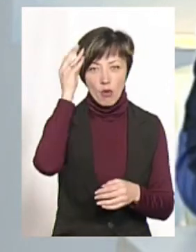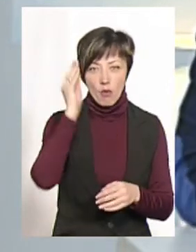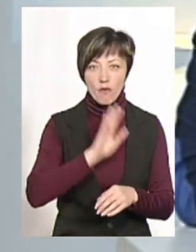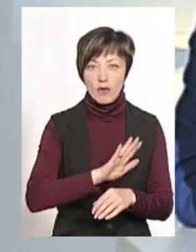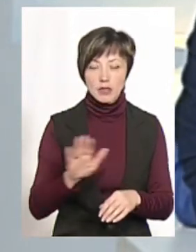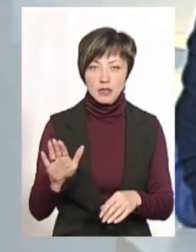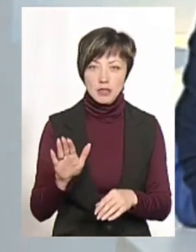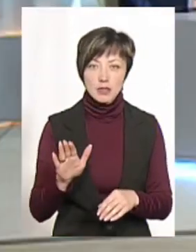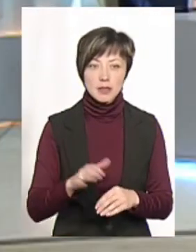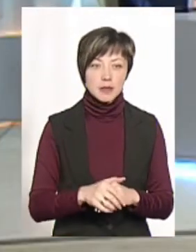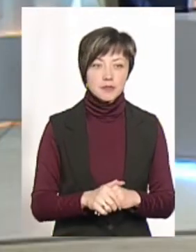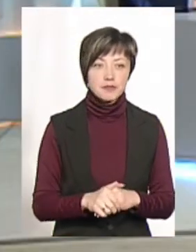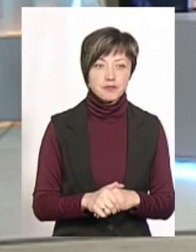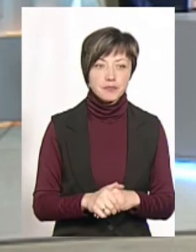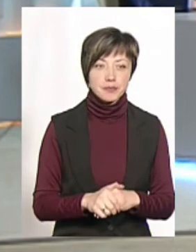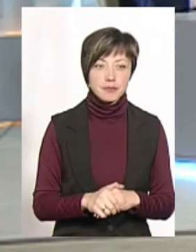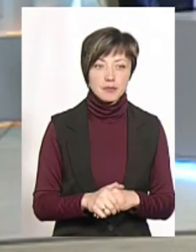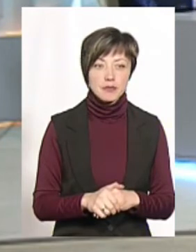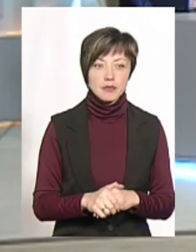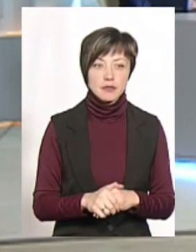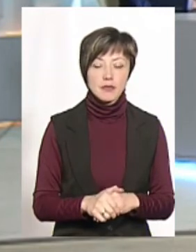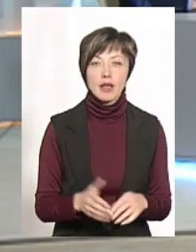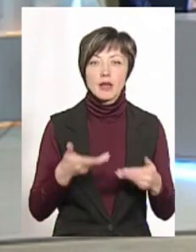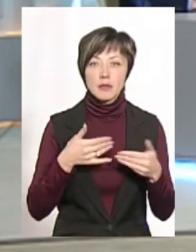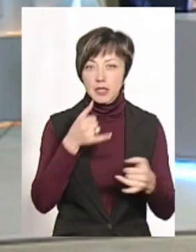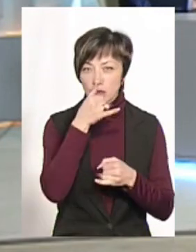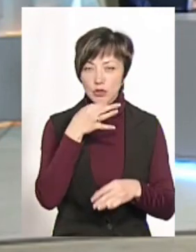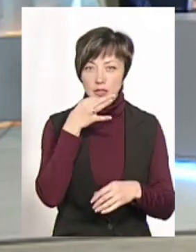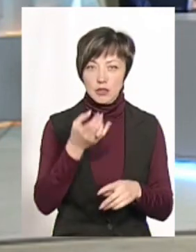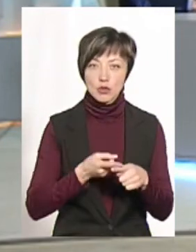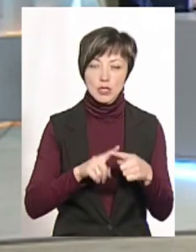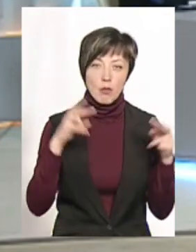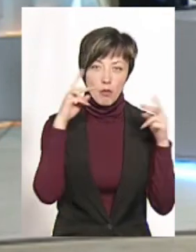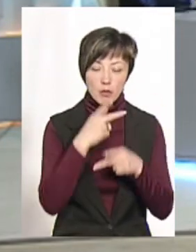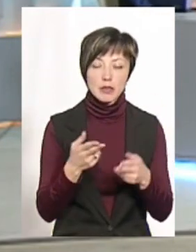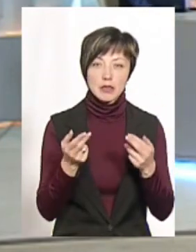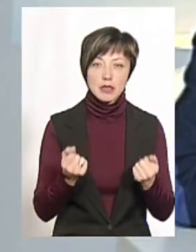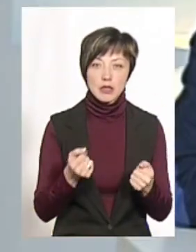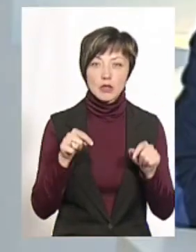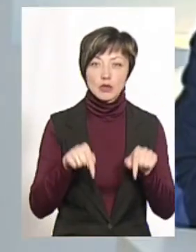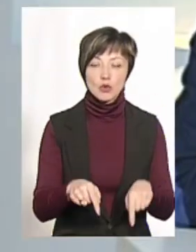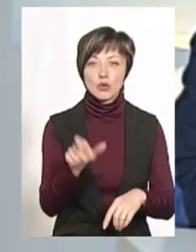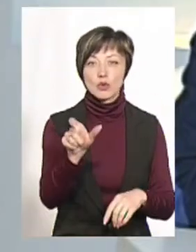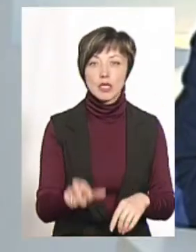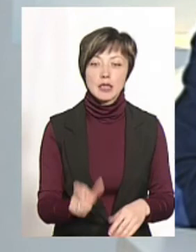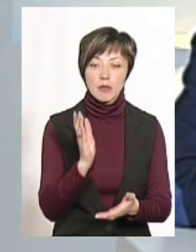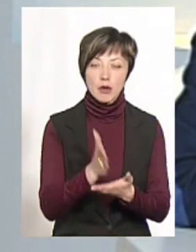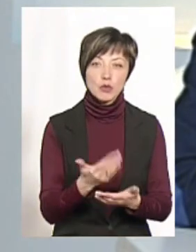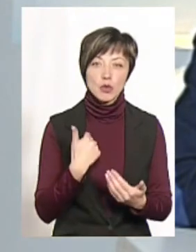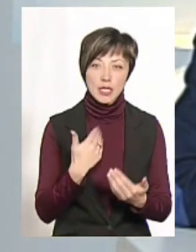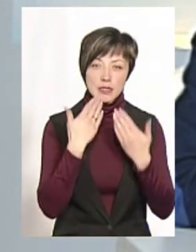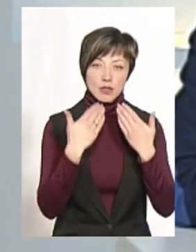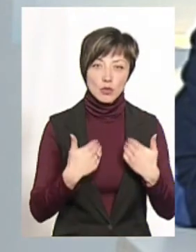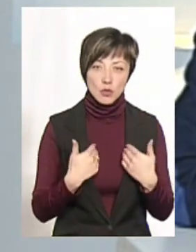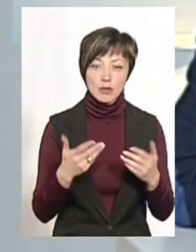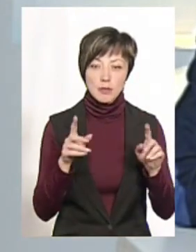врахований шар асфальту. Цю помилку в Книжківцях можна виправити? Ми не можемо сказати, що це помилка. Тут безпосередньо треба, аби людина напряму до нас